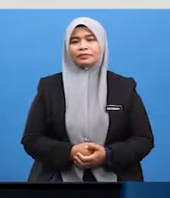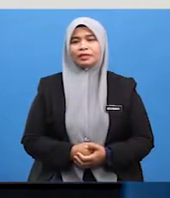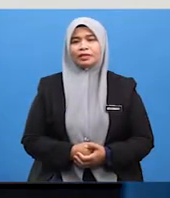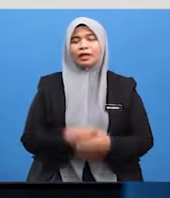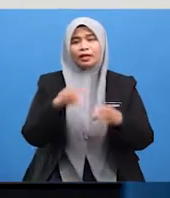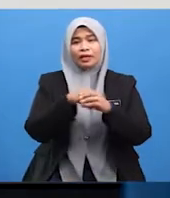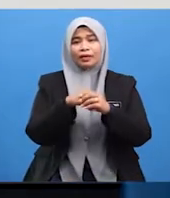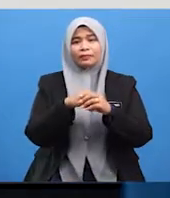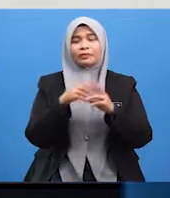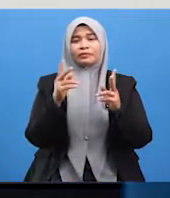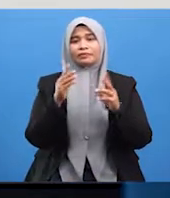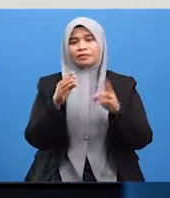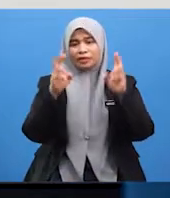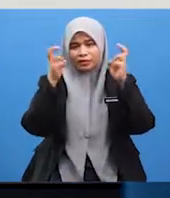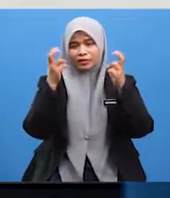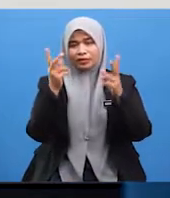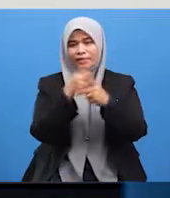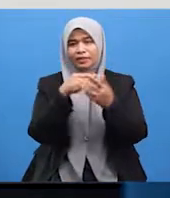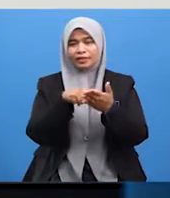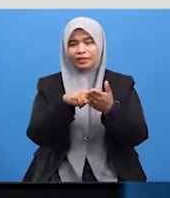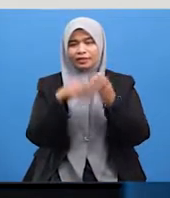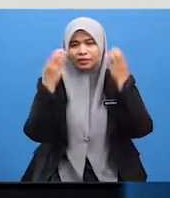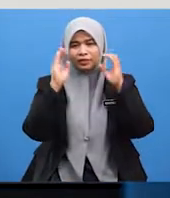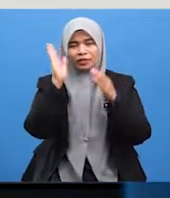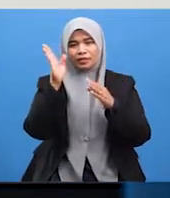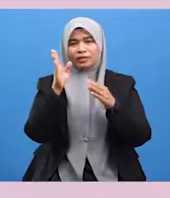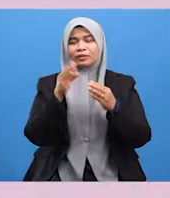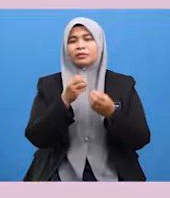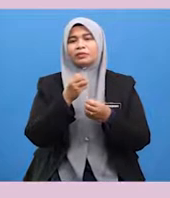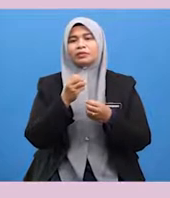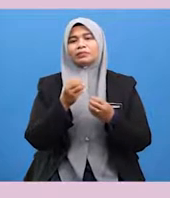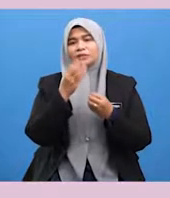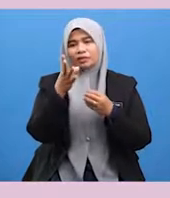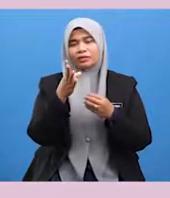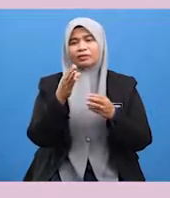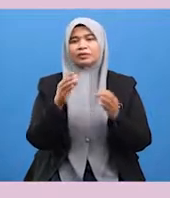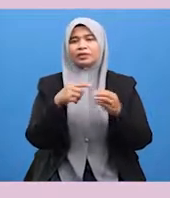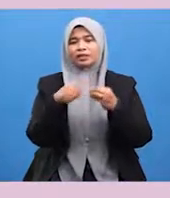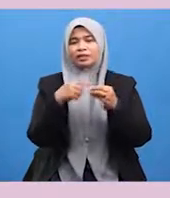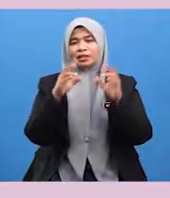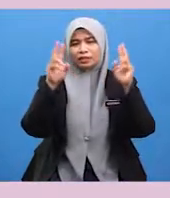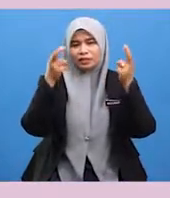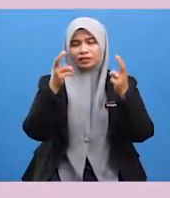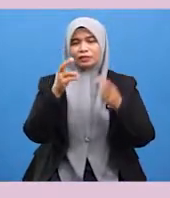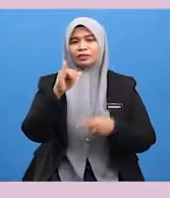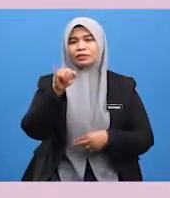Dalam episod kali ini, Cikgu akan mengupas mengenai tajuk jati diri.